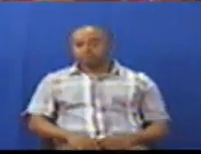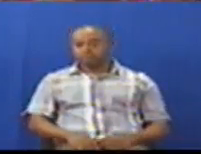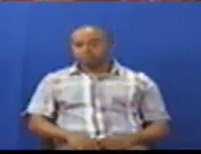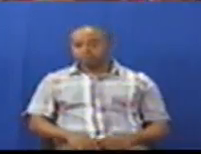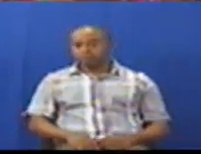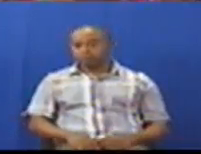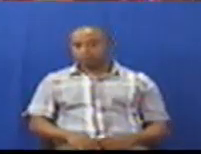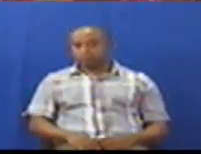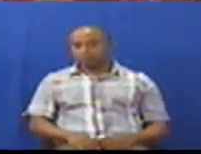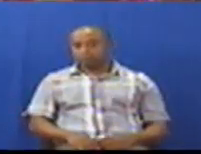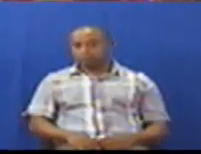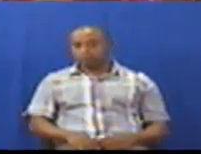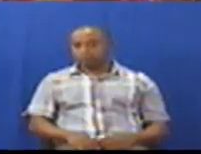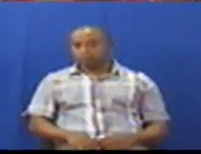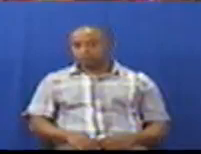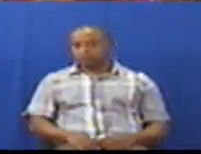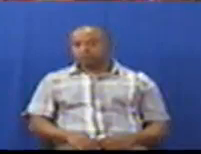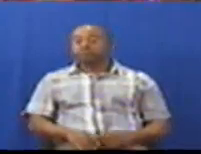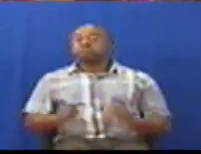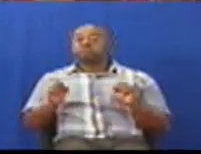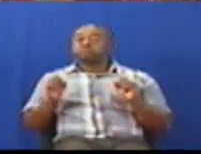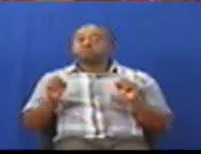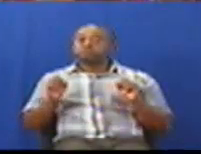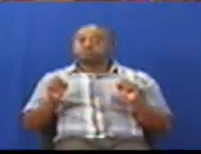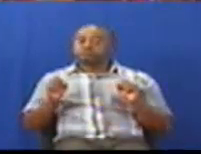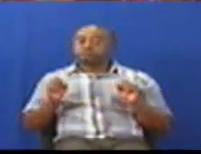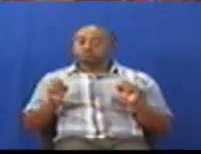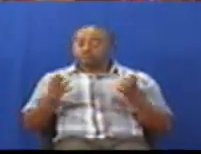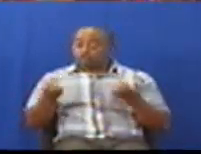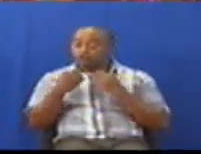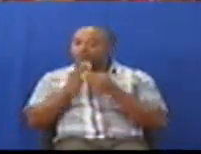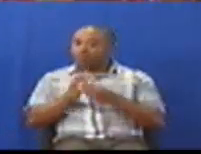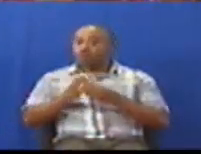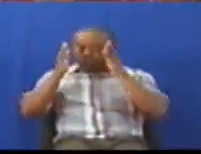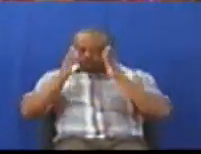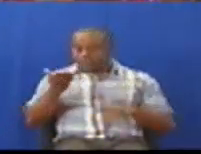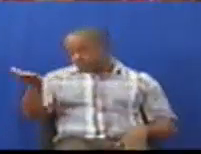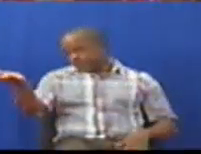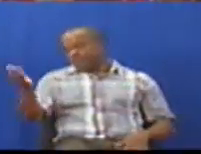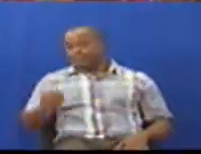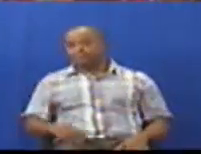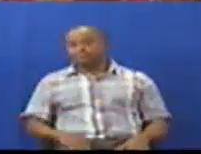Hivyo ikiwa sivyo, basi tunaomba hiyo kauli ifutwe mheshimiwa naibu spika.